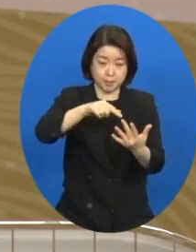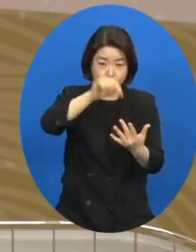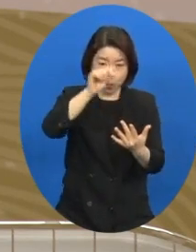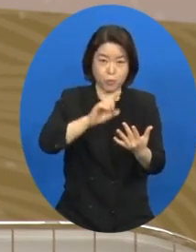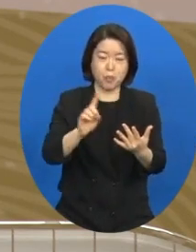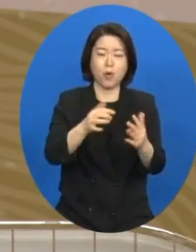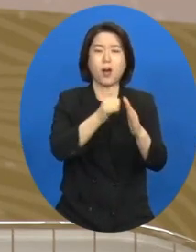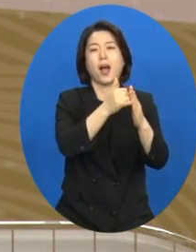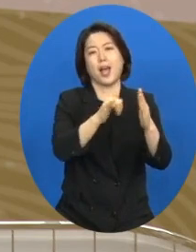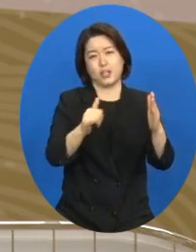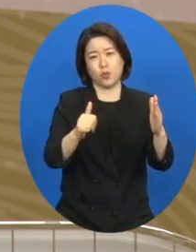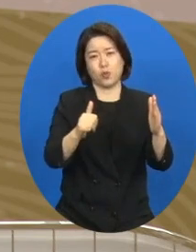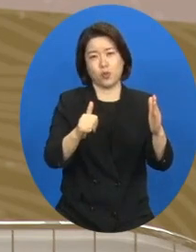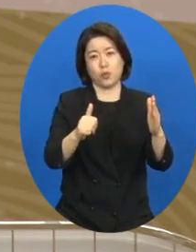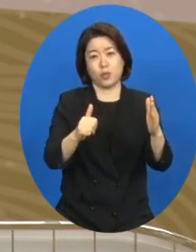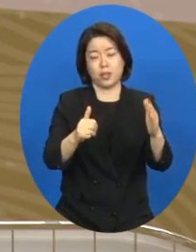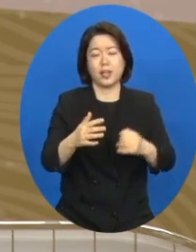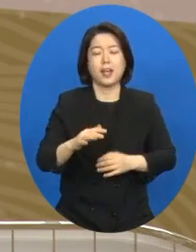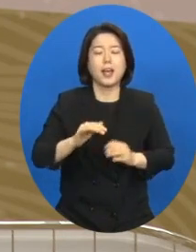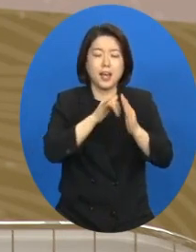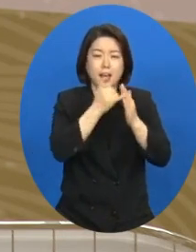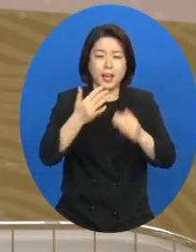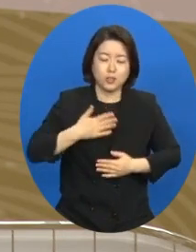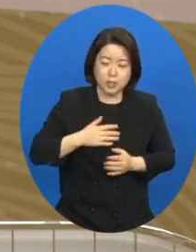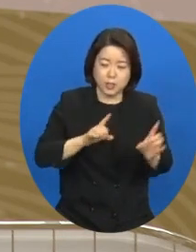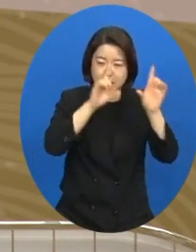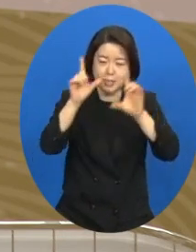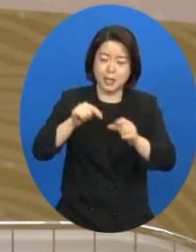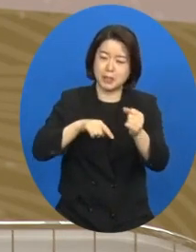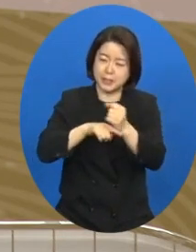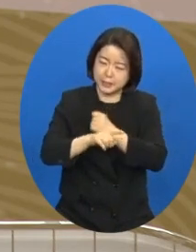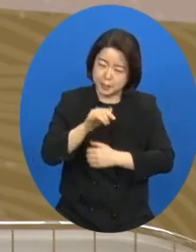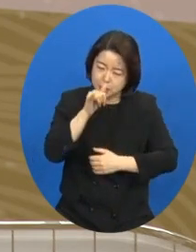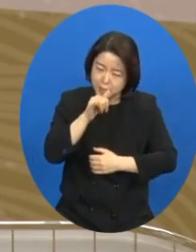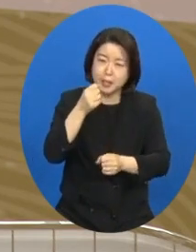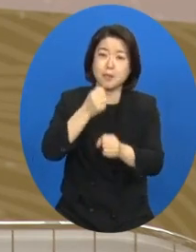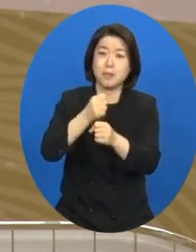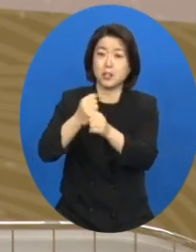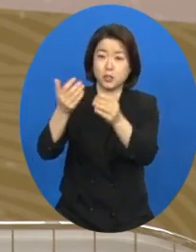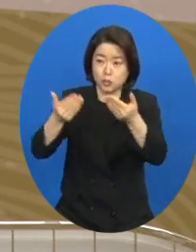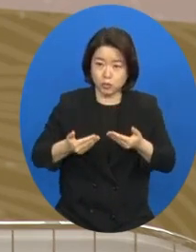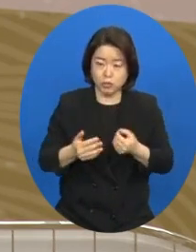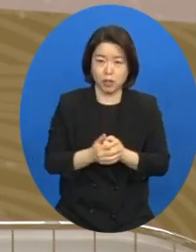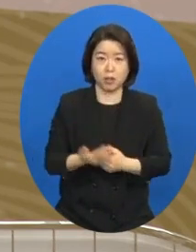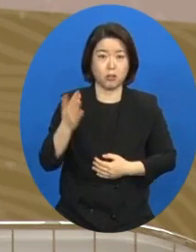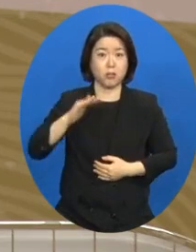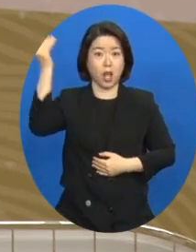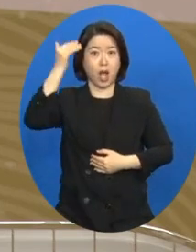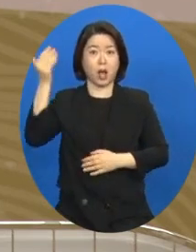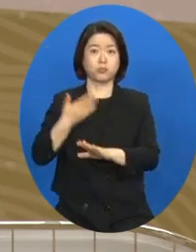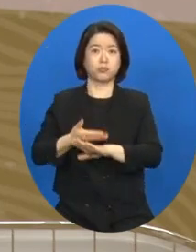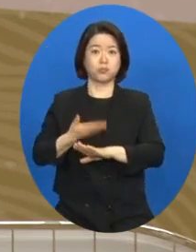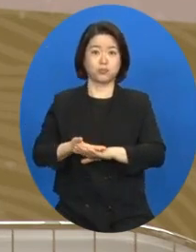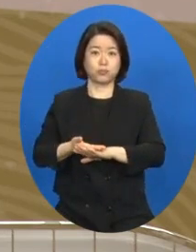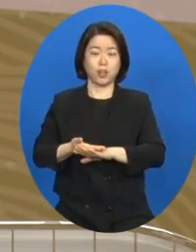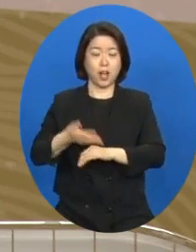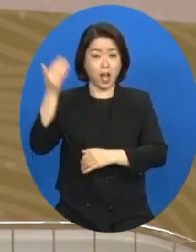가족입니다 가족이 내 삶을 가장 의미 있게 만든다는 근데 우리 나라만 달랐어요